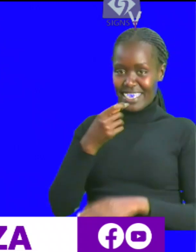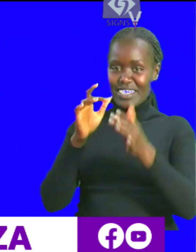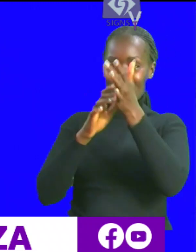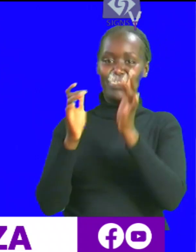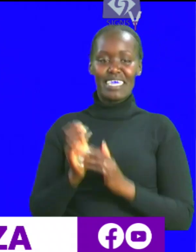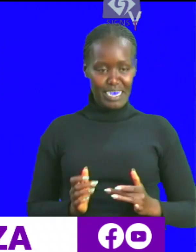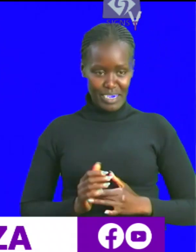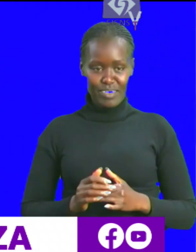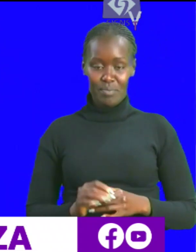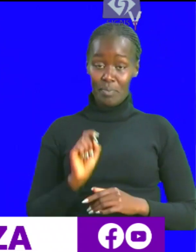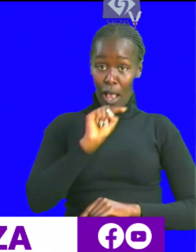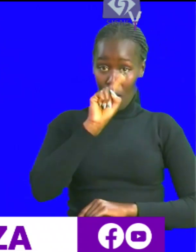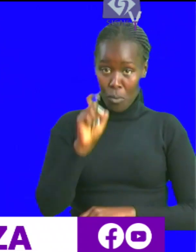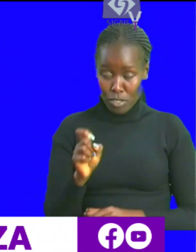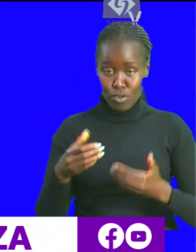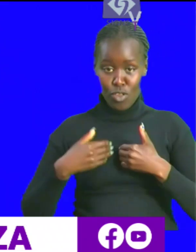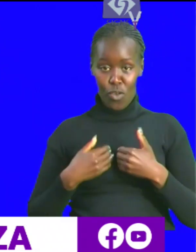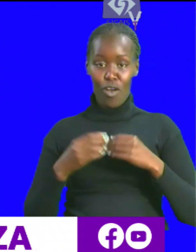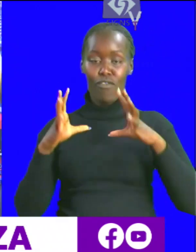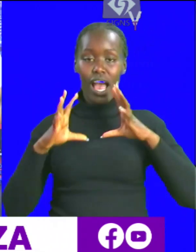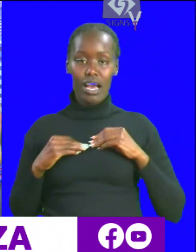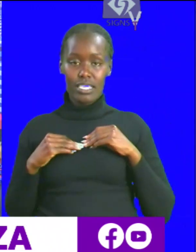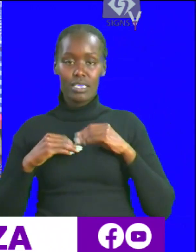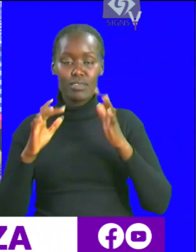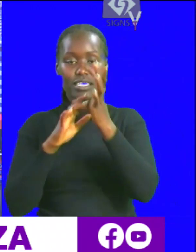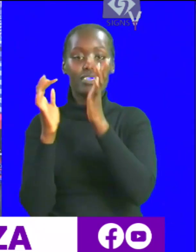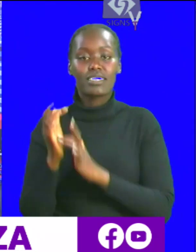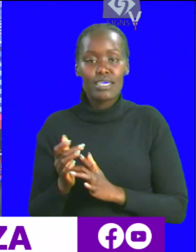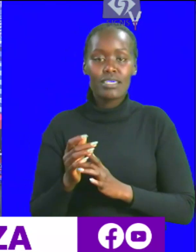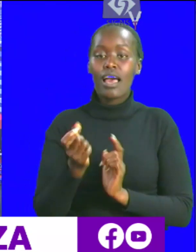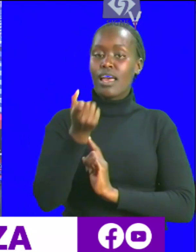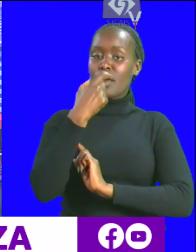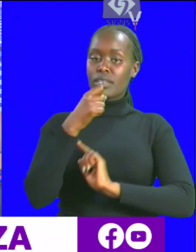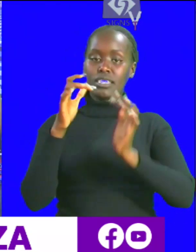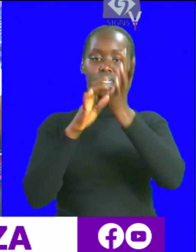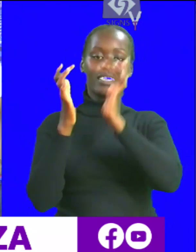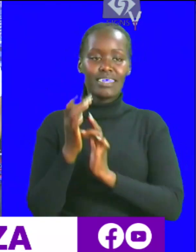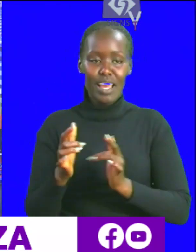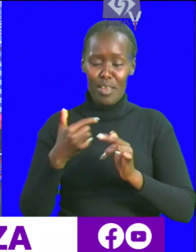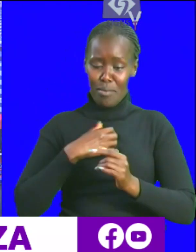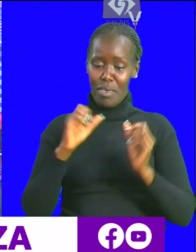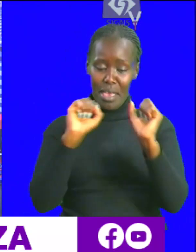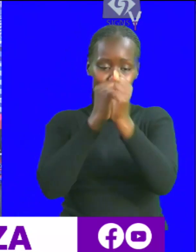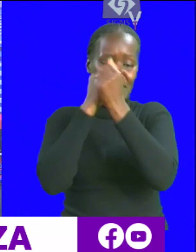Je, umekunywa dawa ya Yesu? Dawa ni Yesu. Dawa ni Yesu. Era nimeokoka.